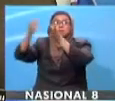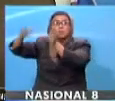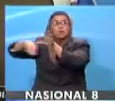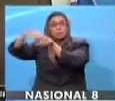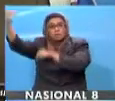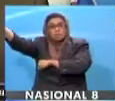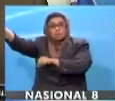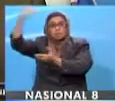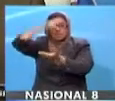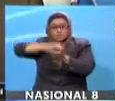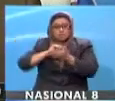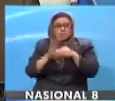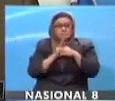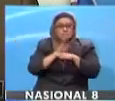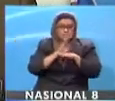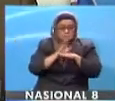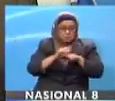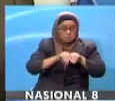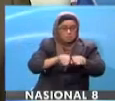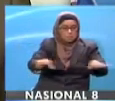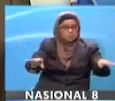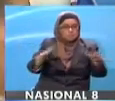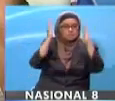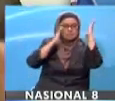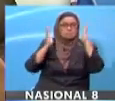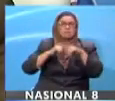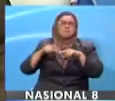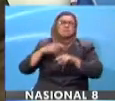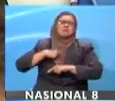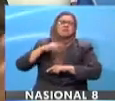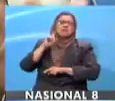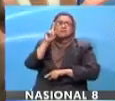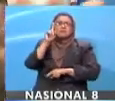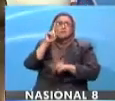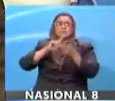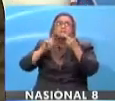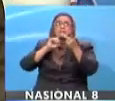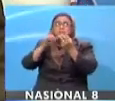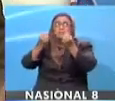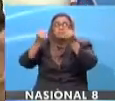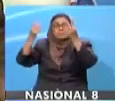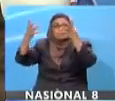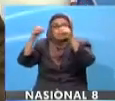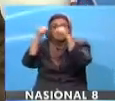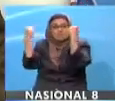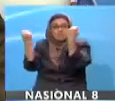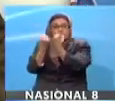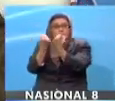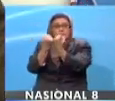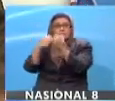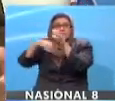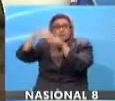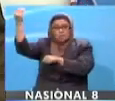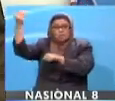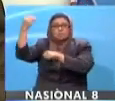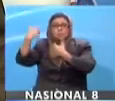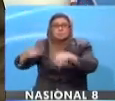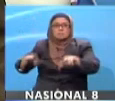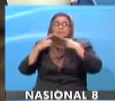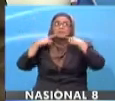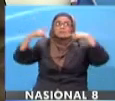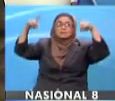Malaysia. Itu satu. Berapa banyak franchisor daripada luar yang dah berjaya di negara kita, dan kita nak